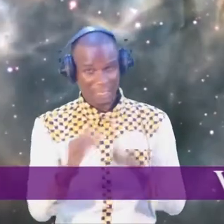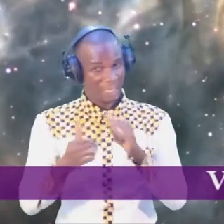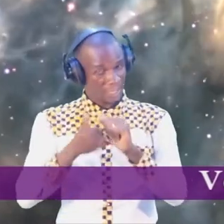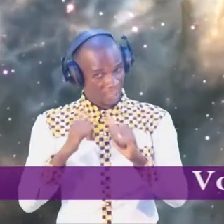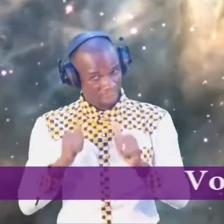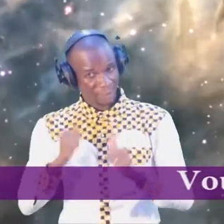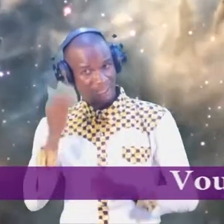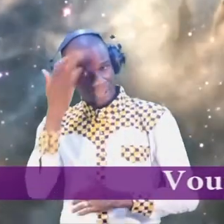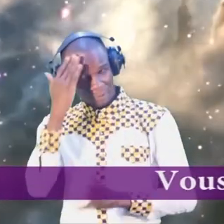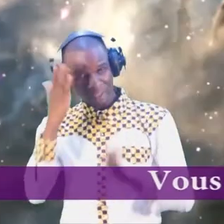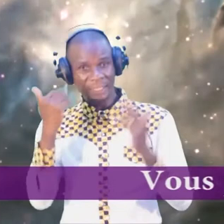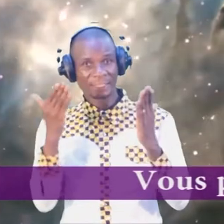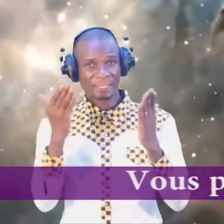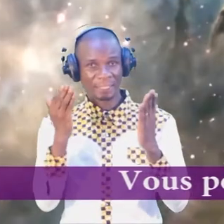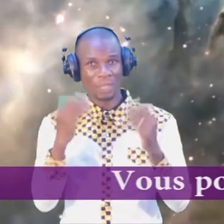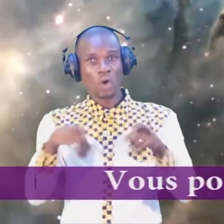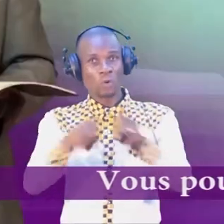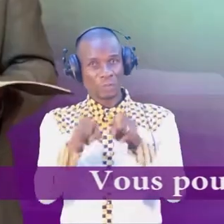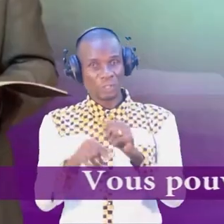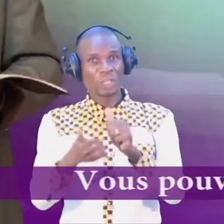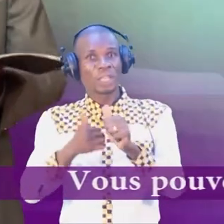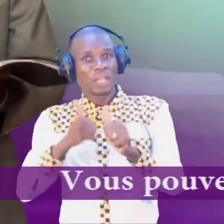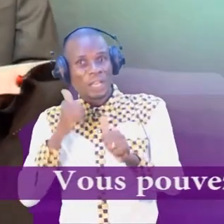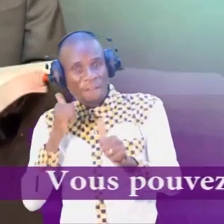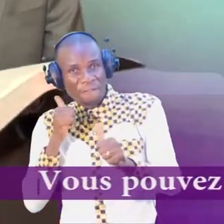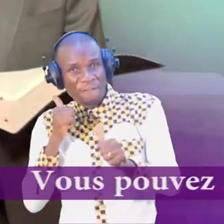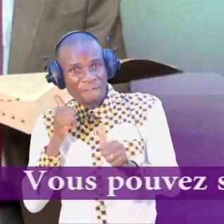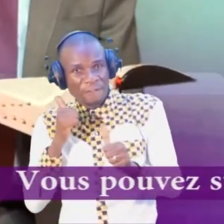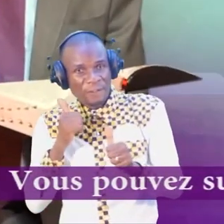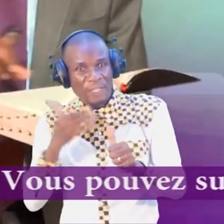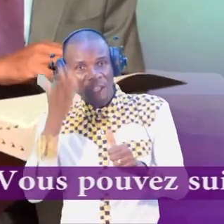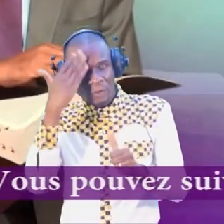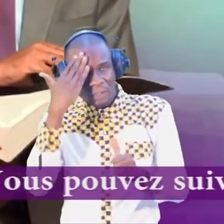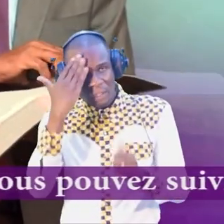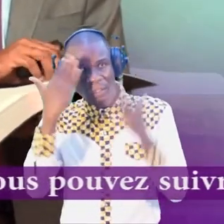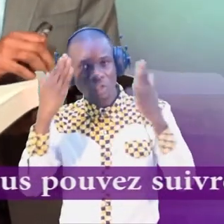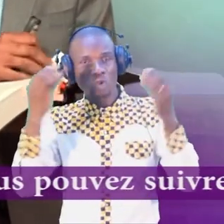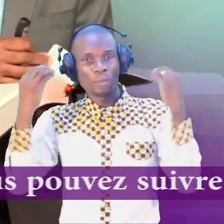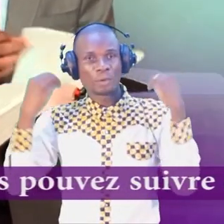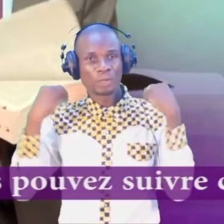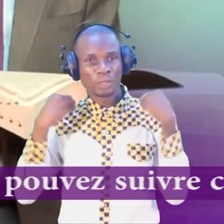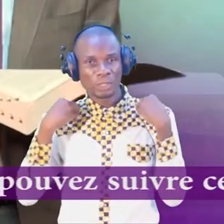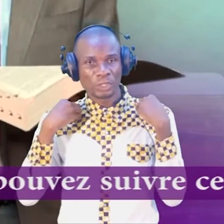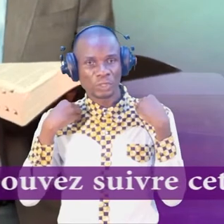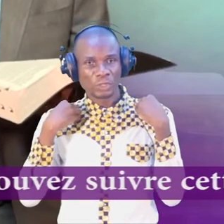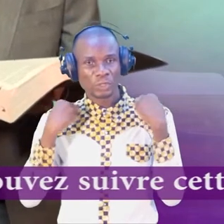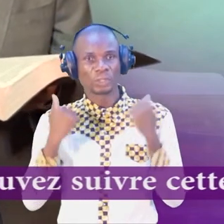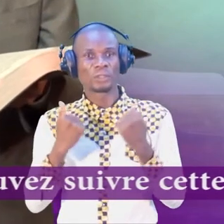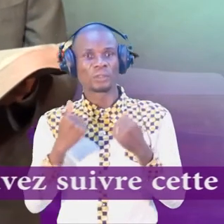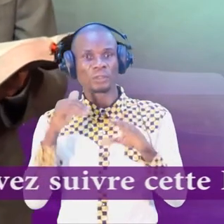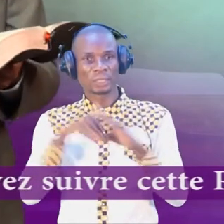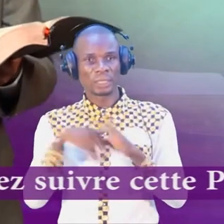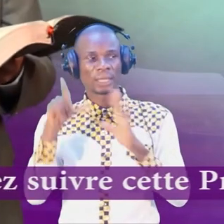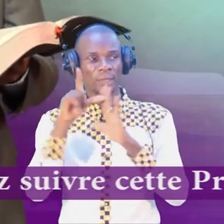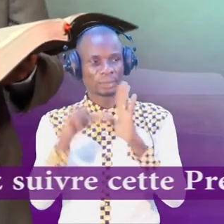wakati alipo fika pale na mkurumu kubwa na radish na vyopiga na akaitanguliza hivi